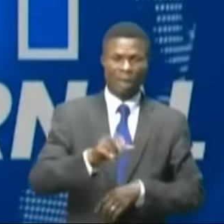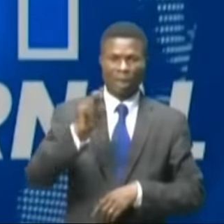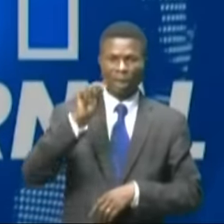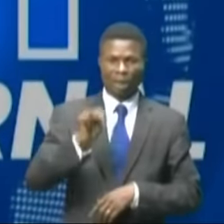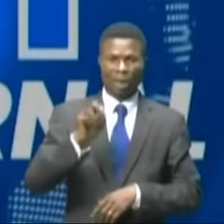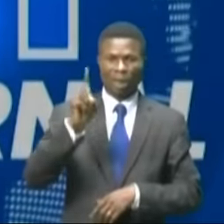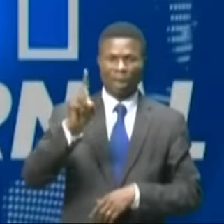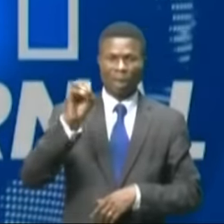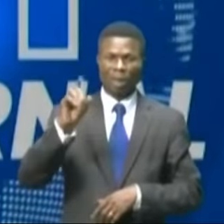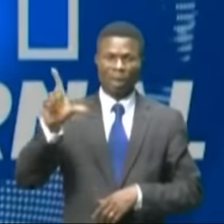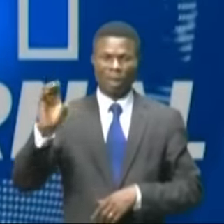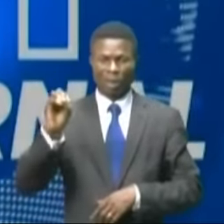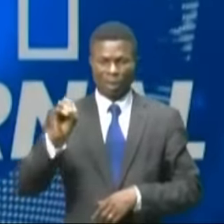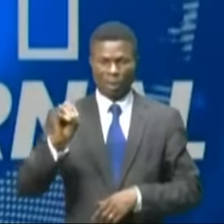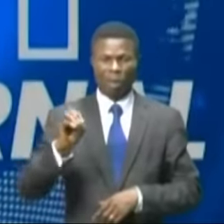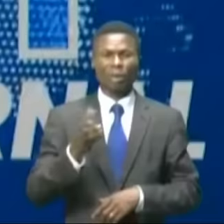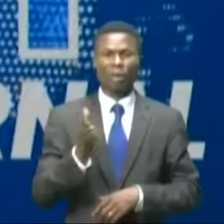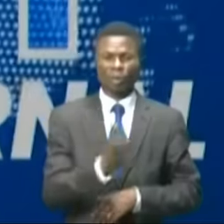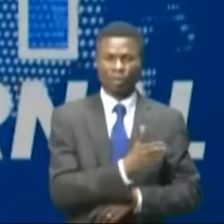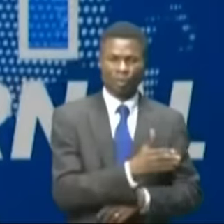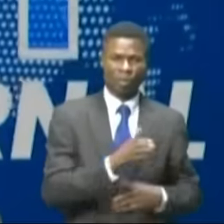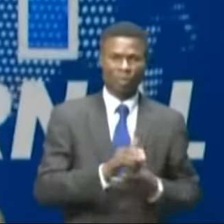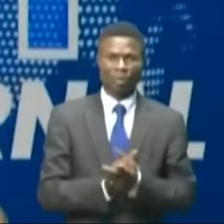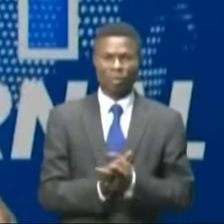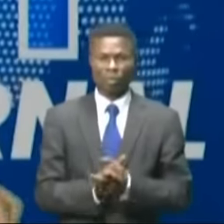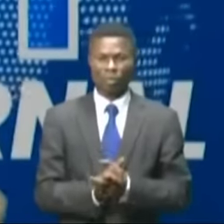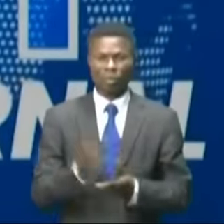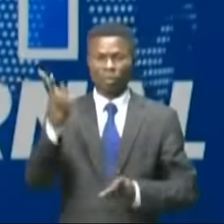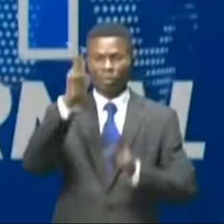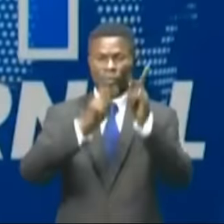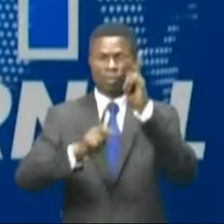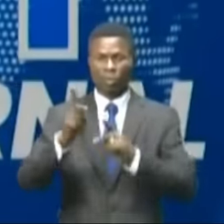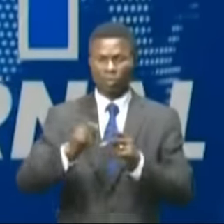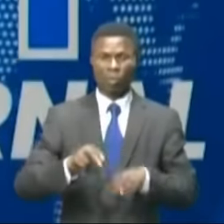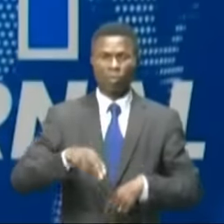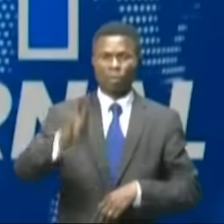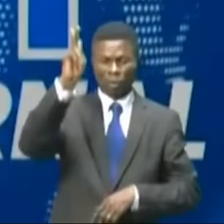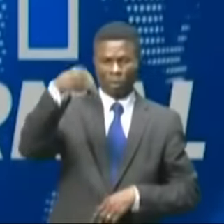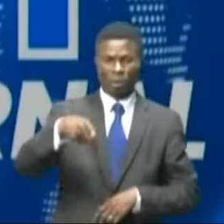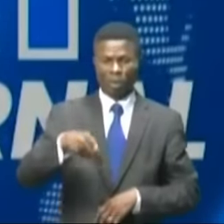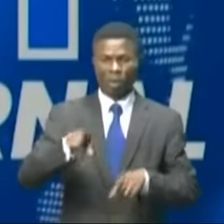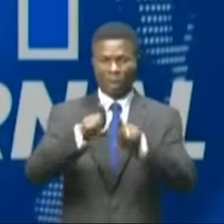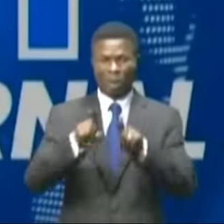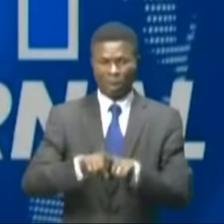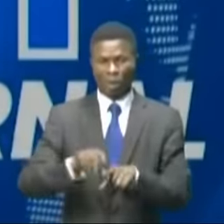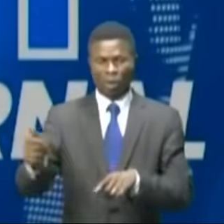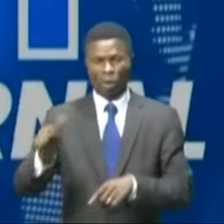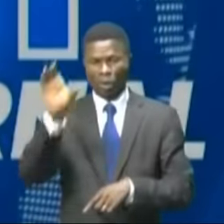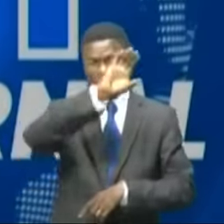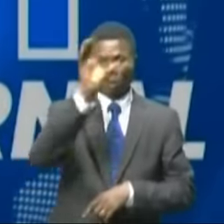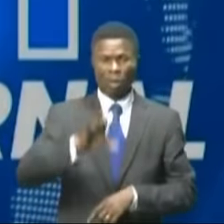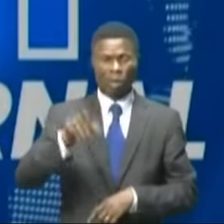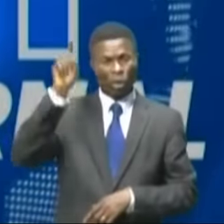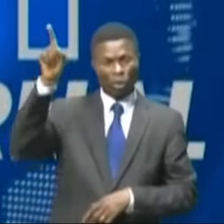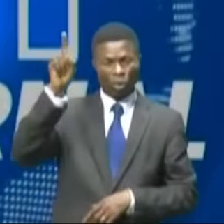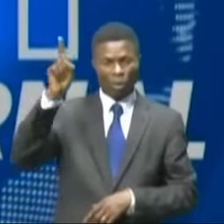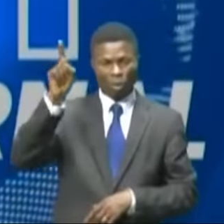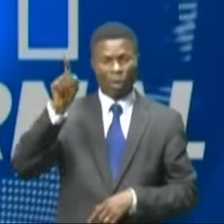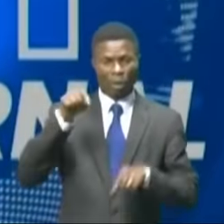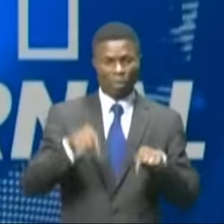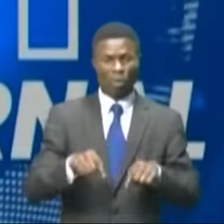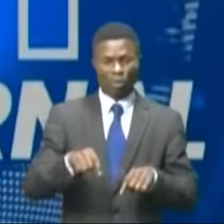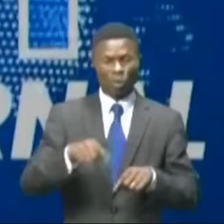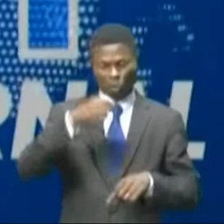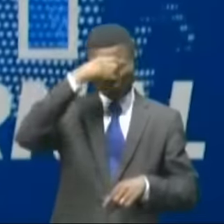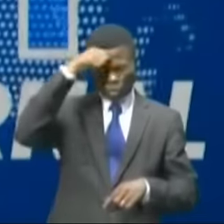un reportage de Serge Mata. Les habitants de Lupen et de Macampagne ainsi que de la commune de Galima éprouvent ces derniers temps